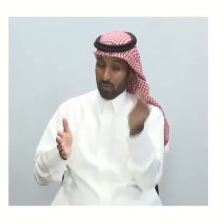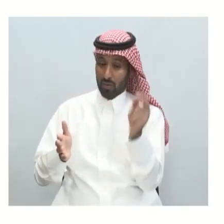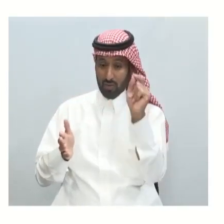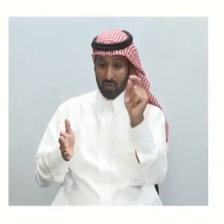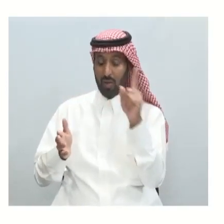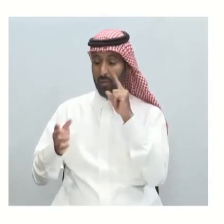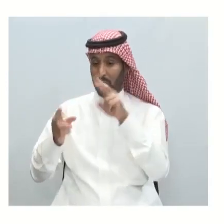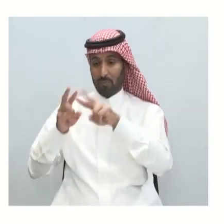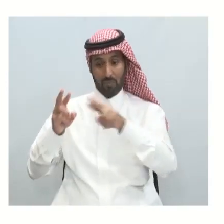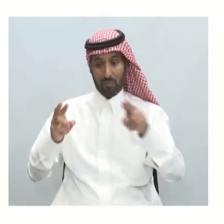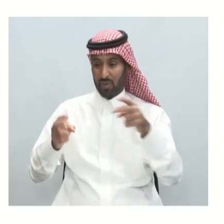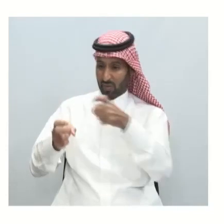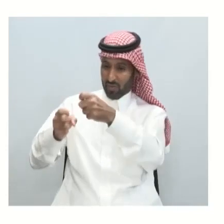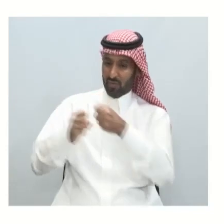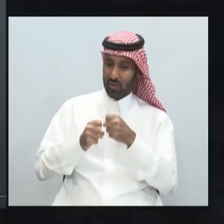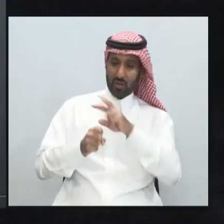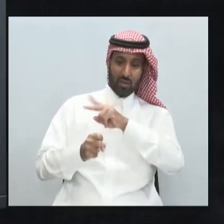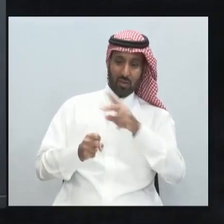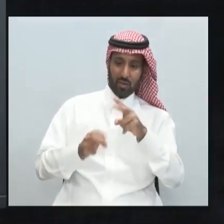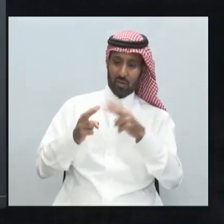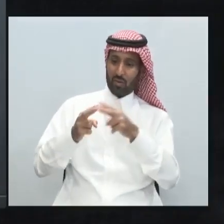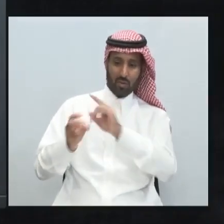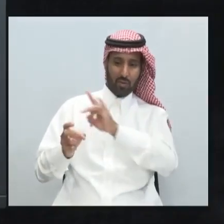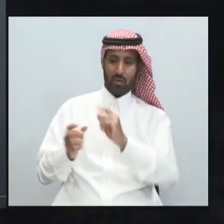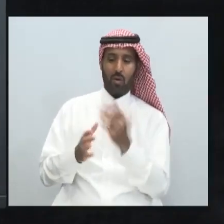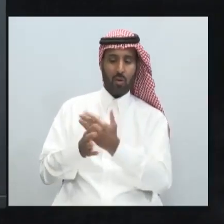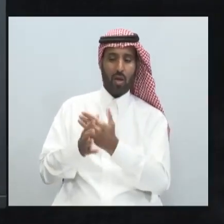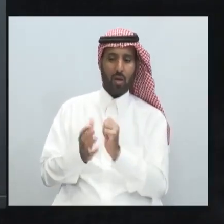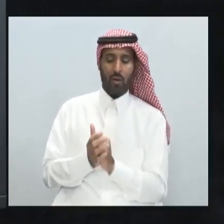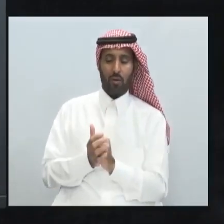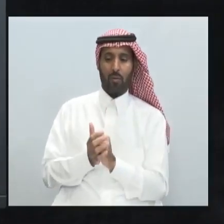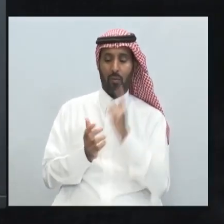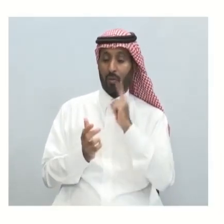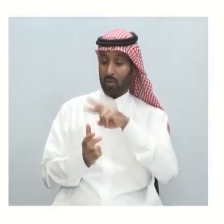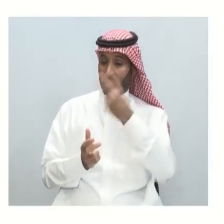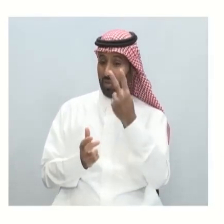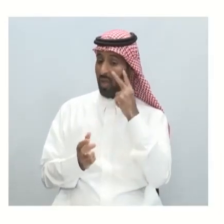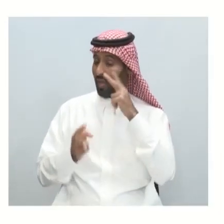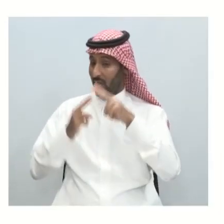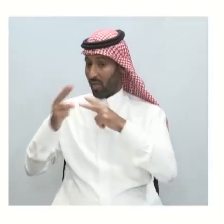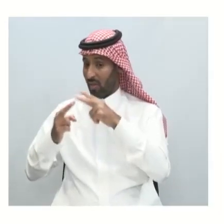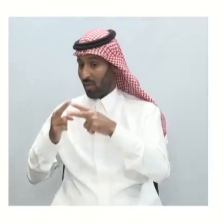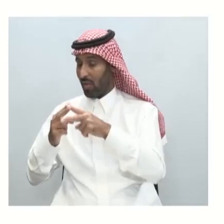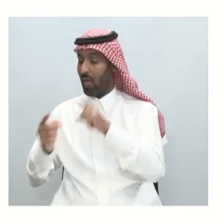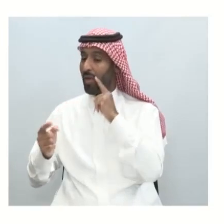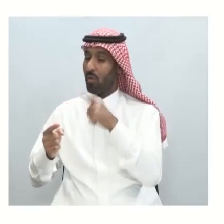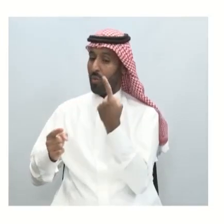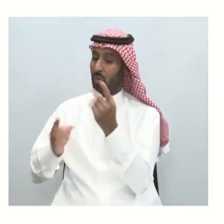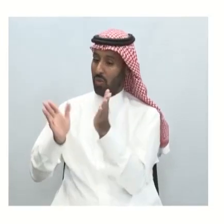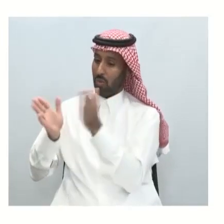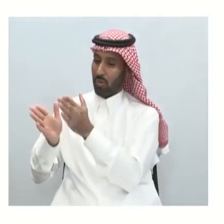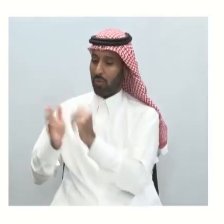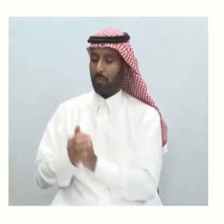التساهميه غير القطبيه لن تنجذب للمجال الكهربائي ما السبب لان هنا ثنائيه الاقطاب وهنا غير